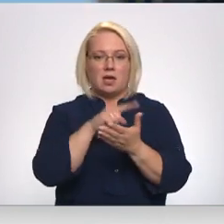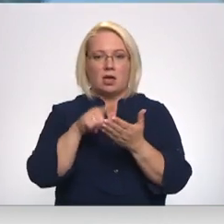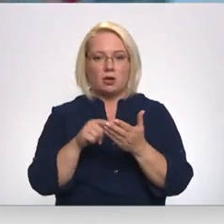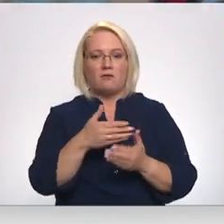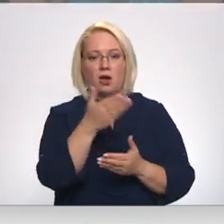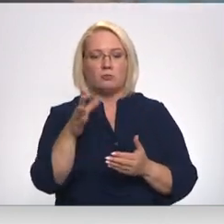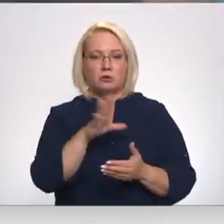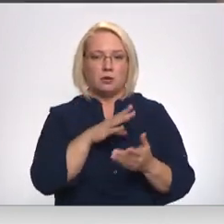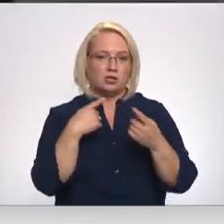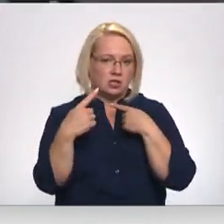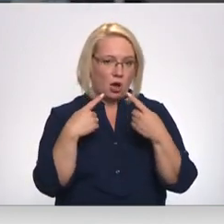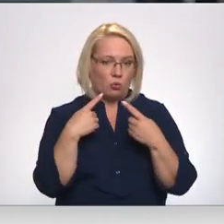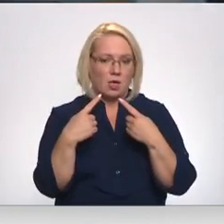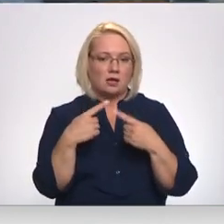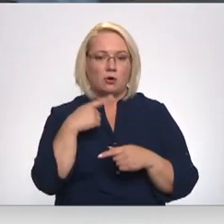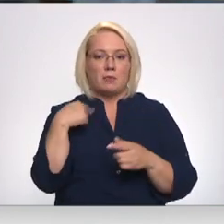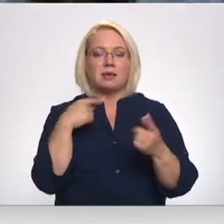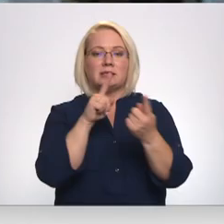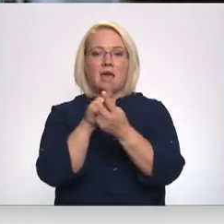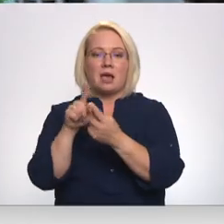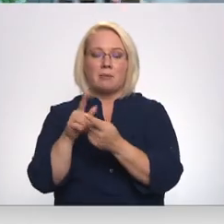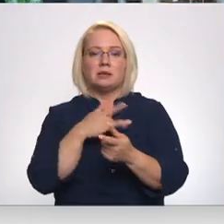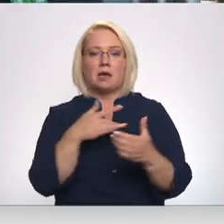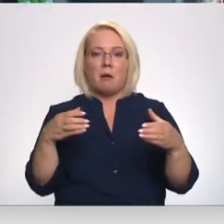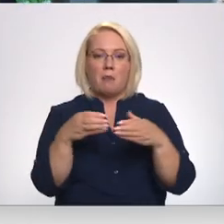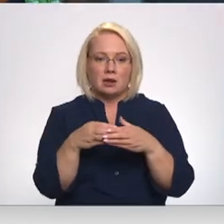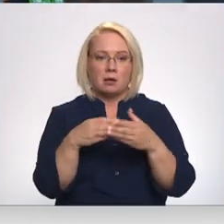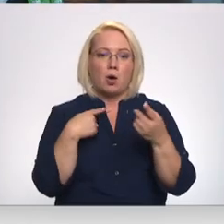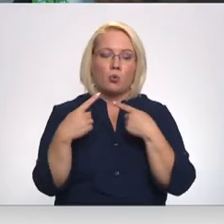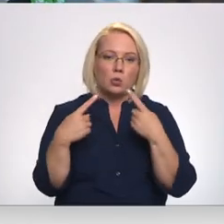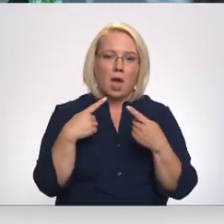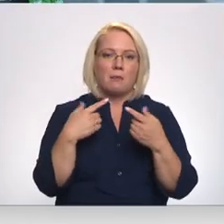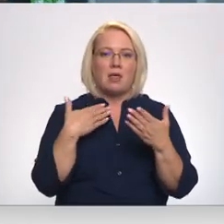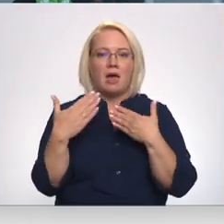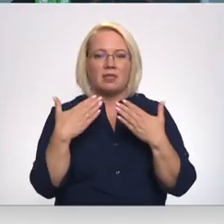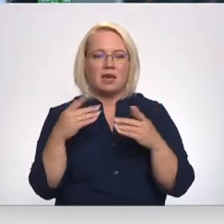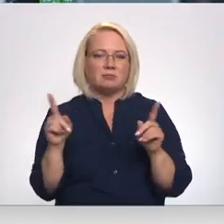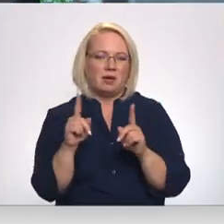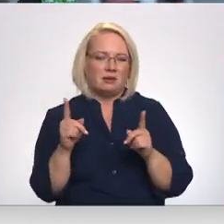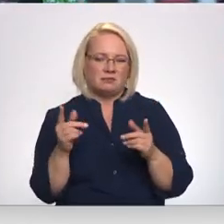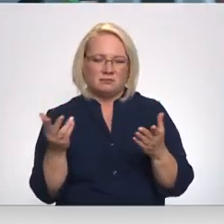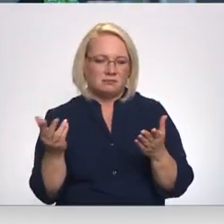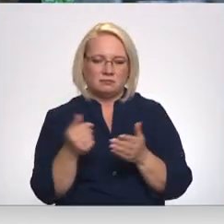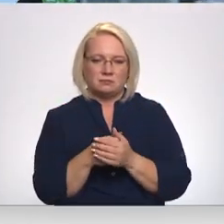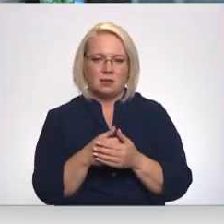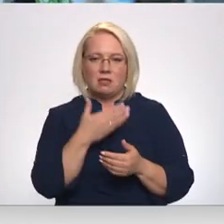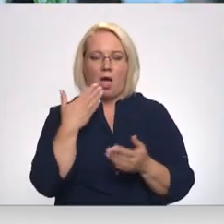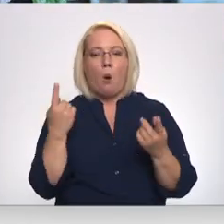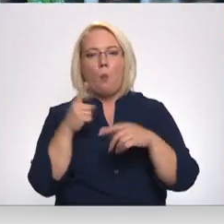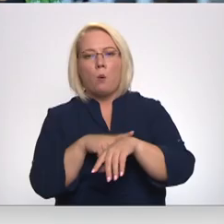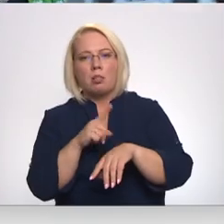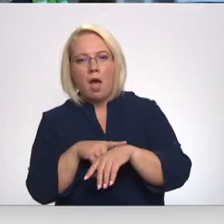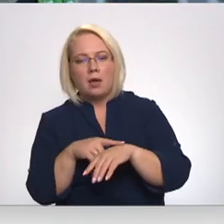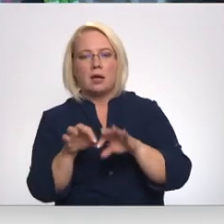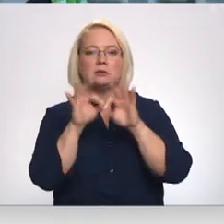sarunas ar domniekiem par to? Jā, mēs regulāri tiekamies ar visām partijām, runājam. Diemžēl tā attieksme ir tāda, mums nav laika,